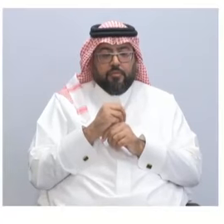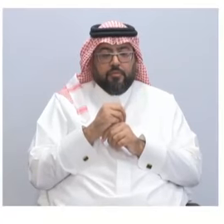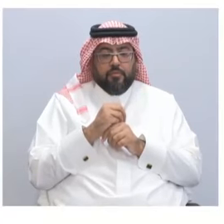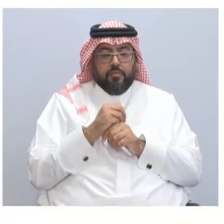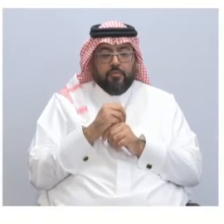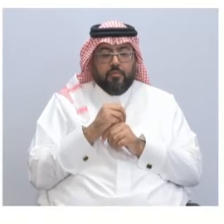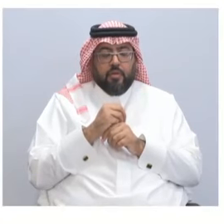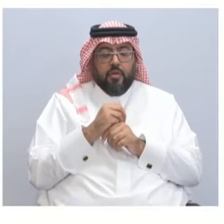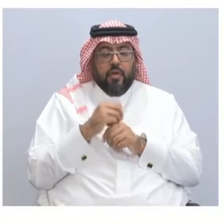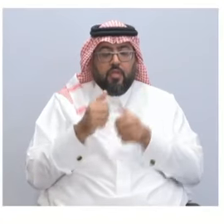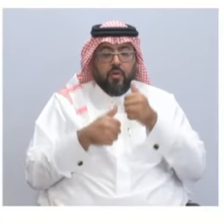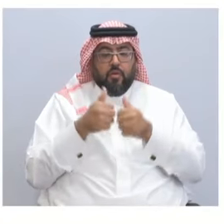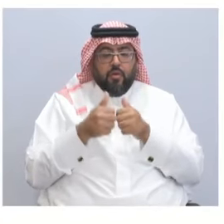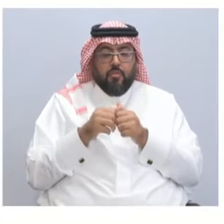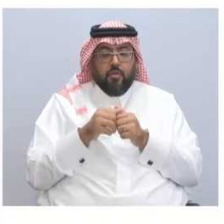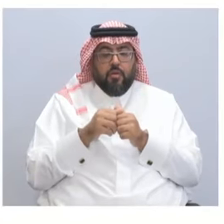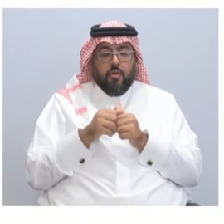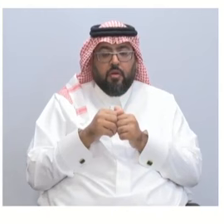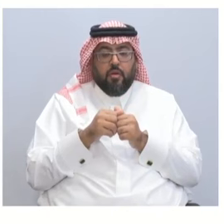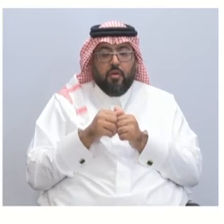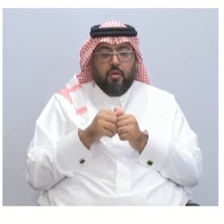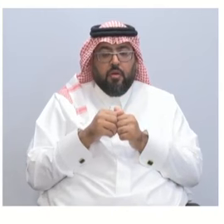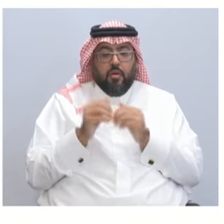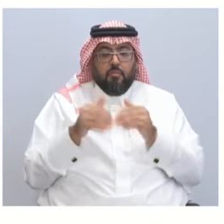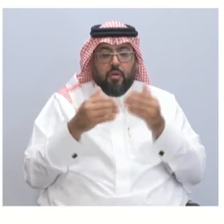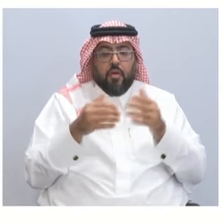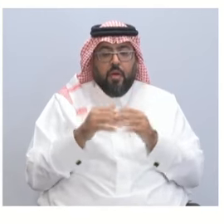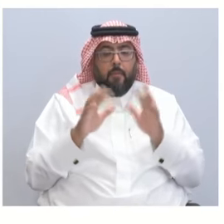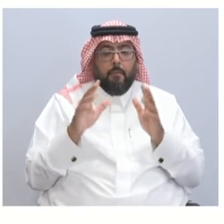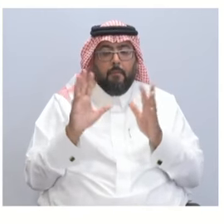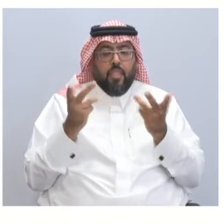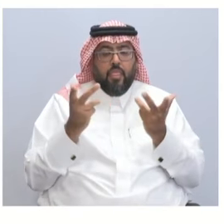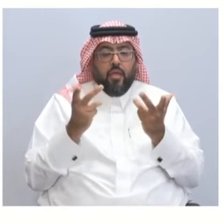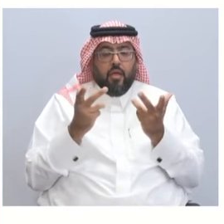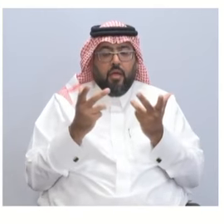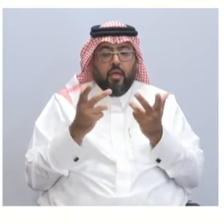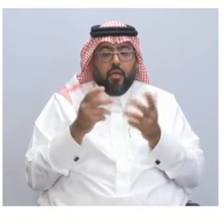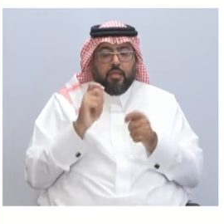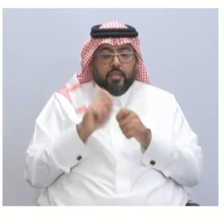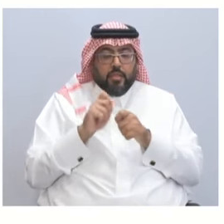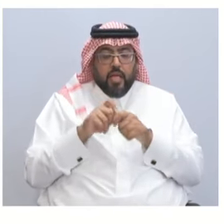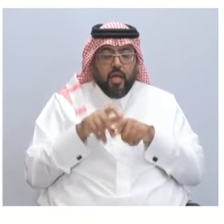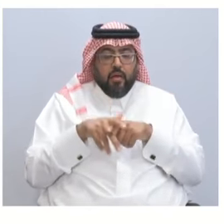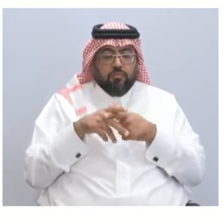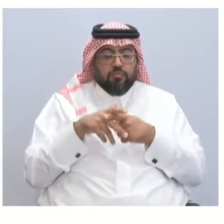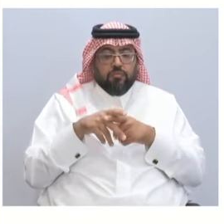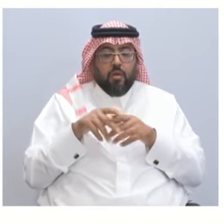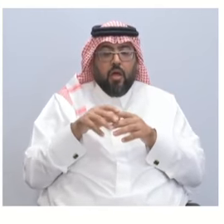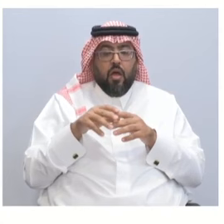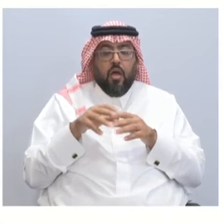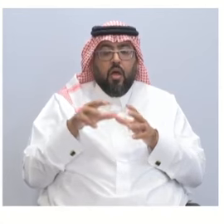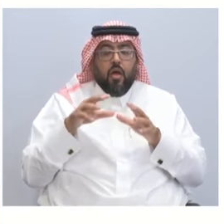الموظفين تقويم مرحل متى انشا مجلس التعاون لدول